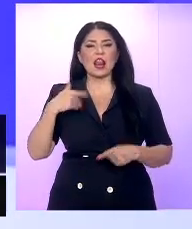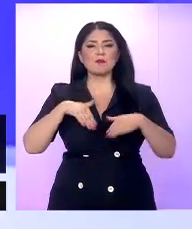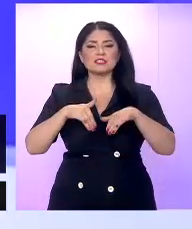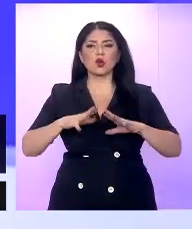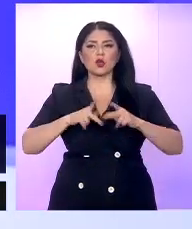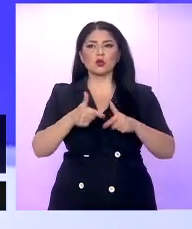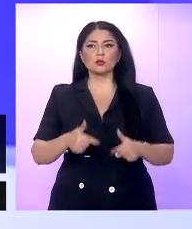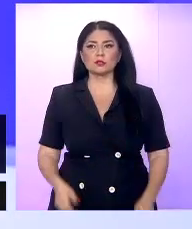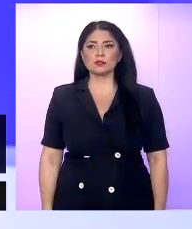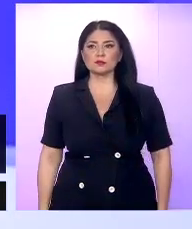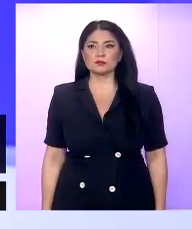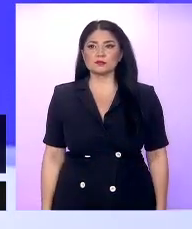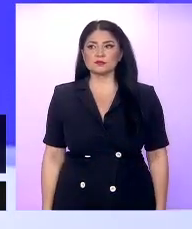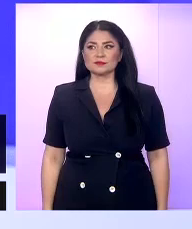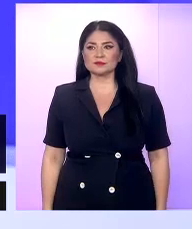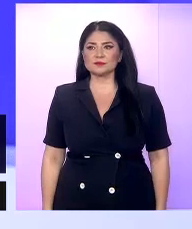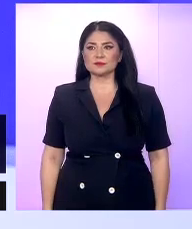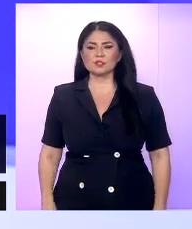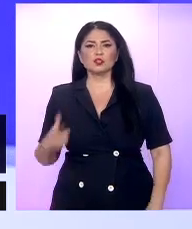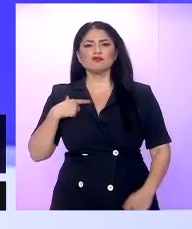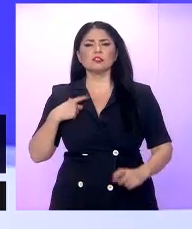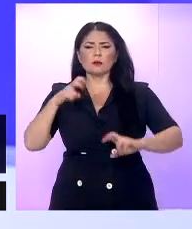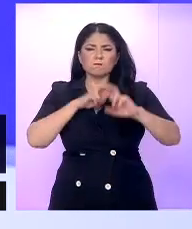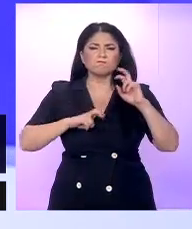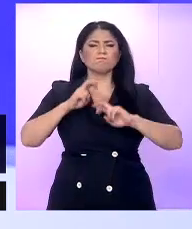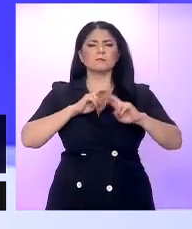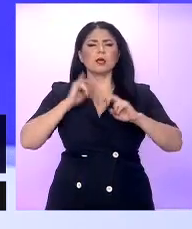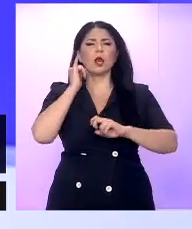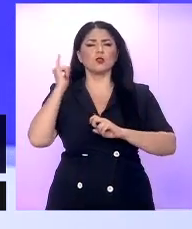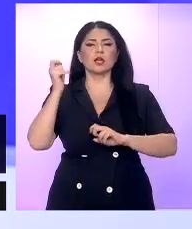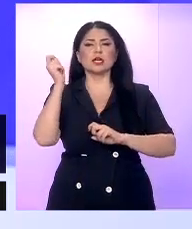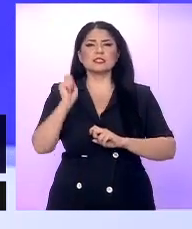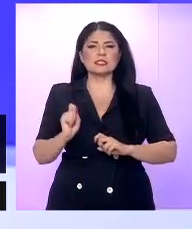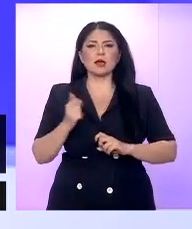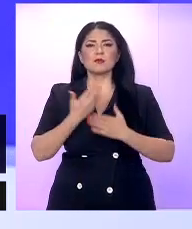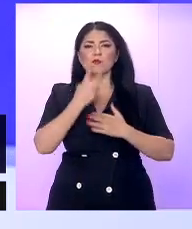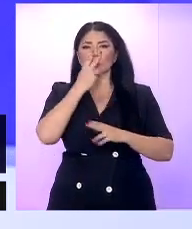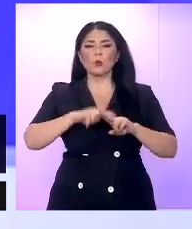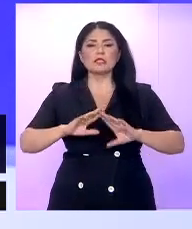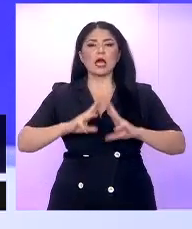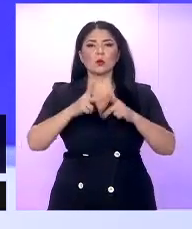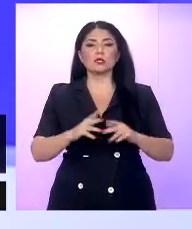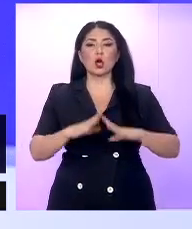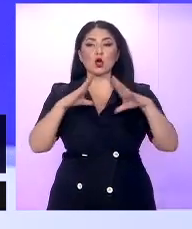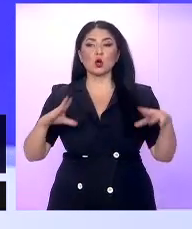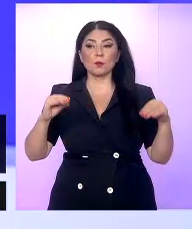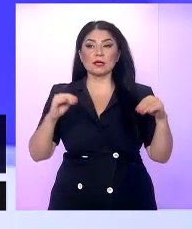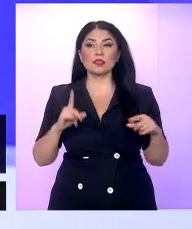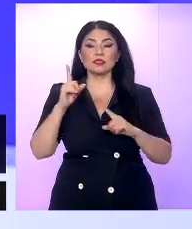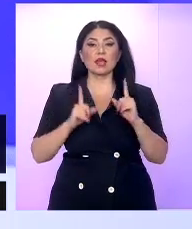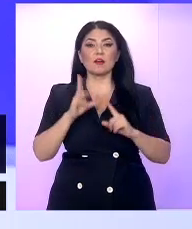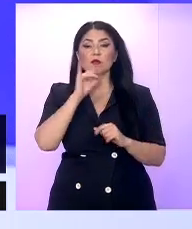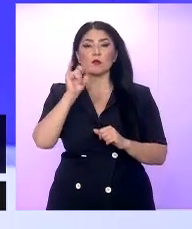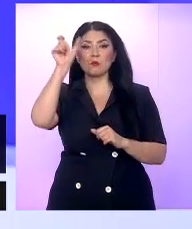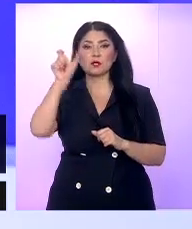de dimineață până seara țara să vadă, nu, cum merge agricultura în România. În schimb, dacă vorbesc